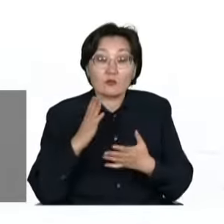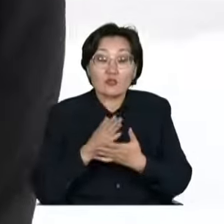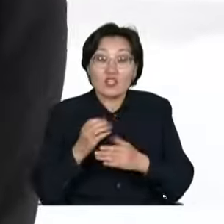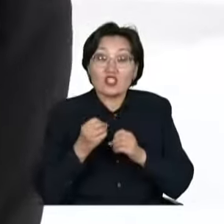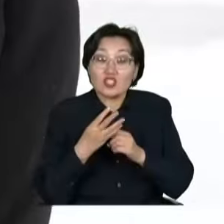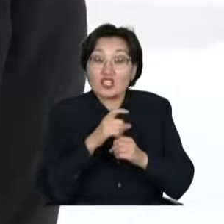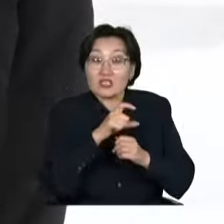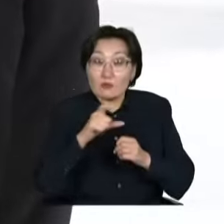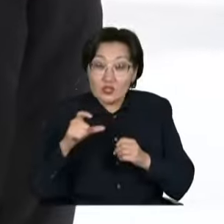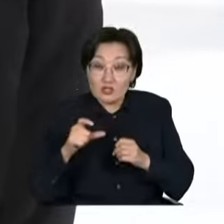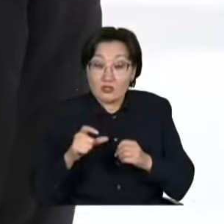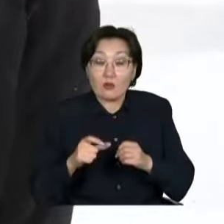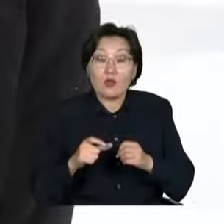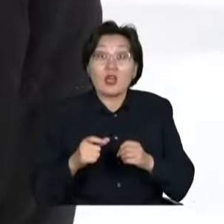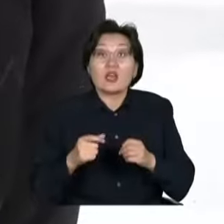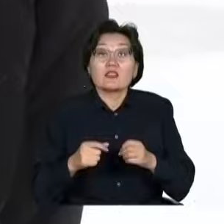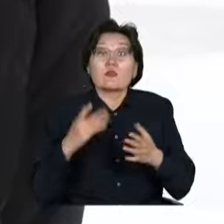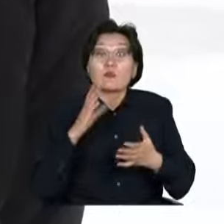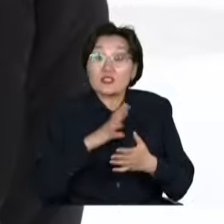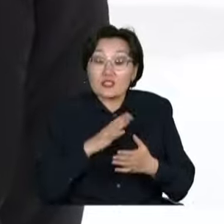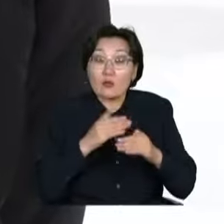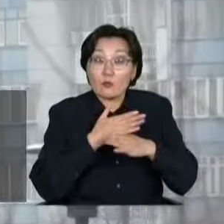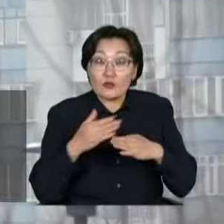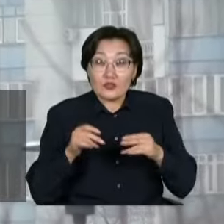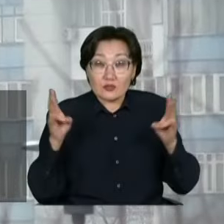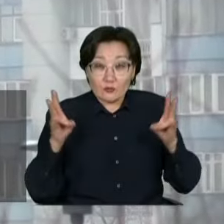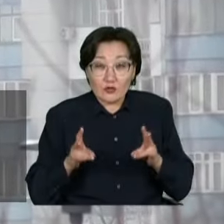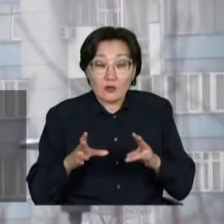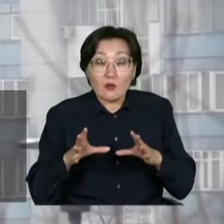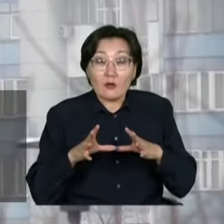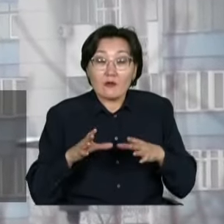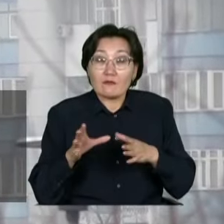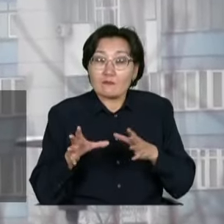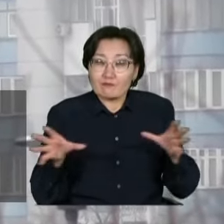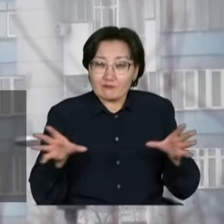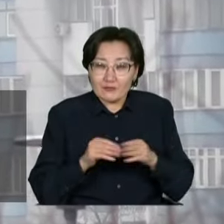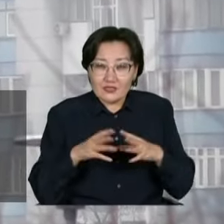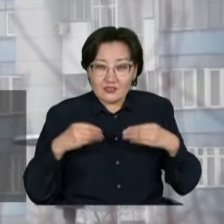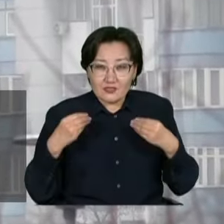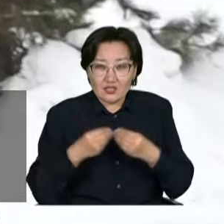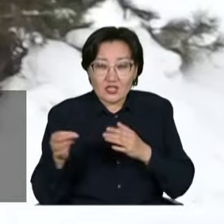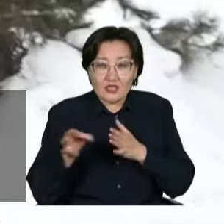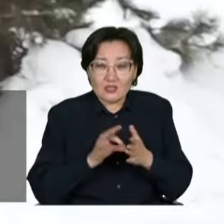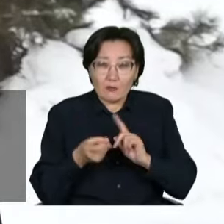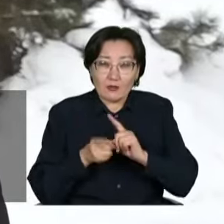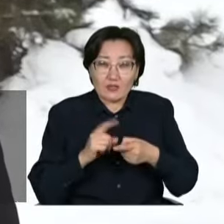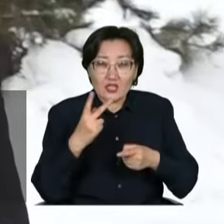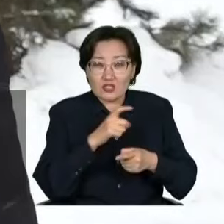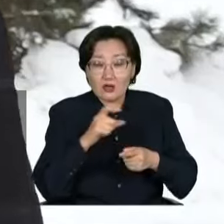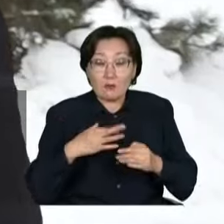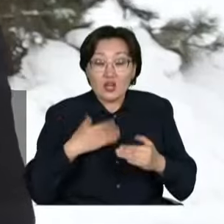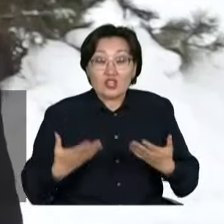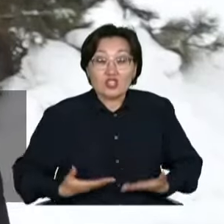на 14 этаже. Вернее, находилась. После ЧП он вместе с семьей экстренно снял жилье на 3 этаже. Мы жили на 14